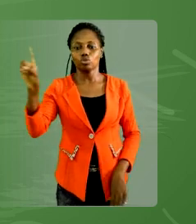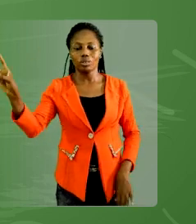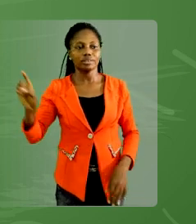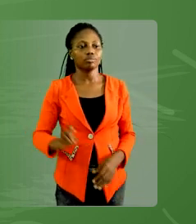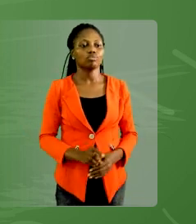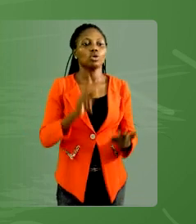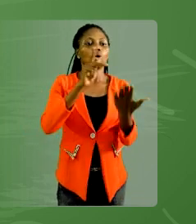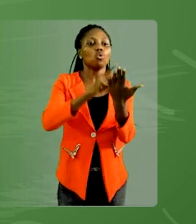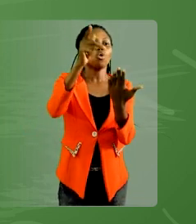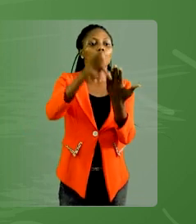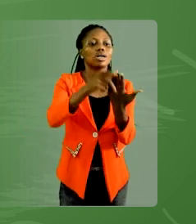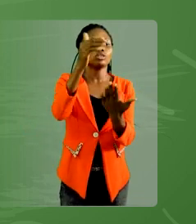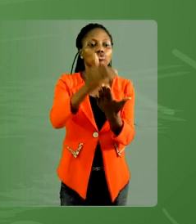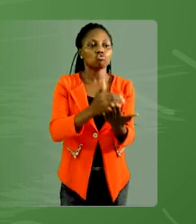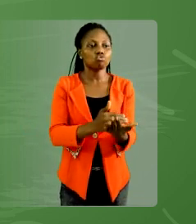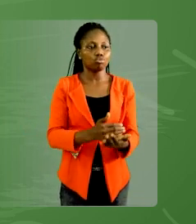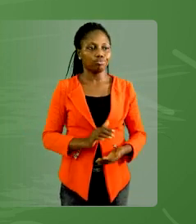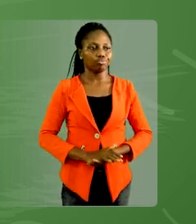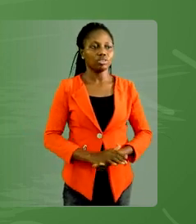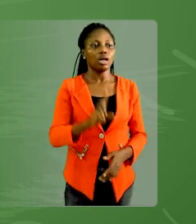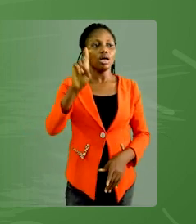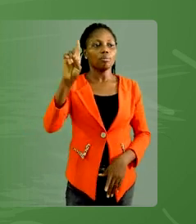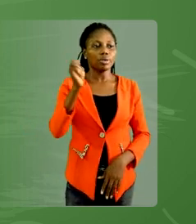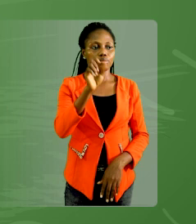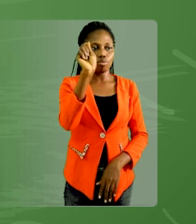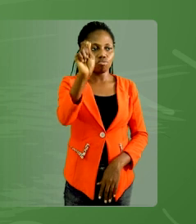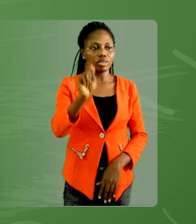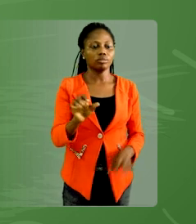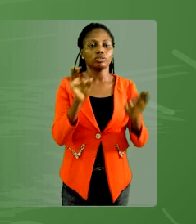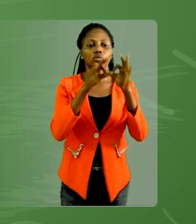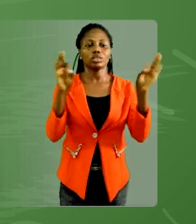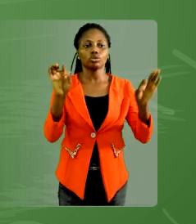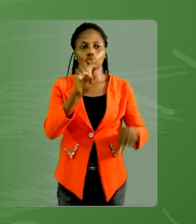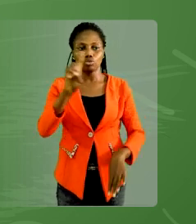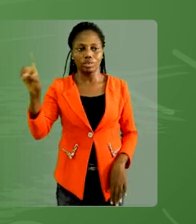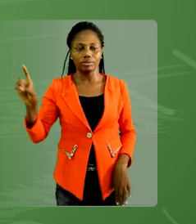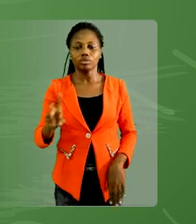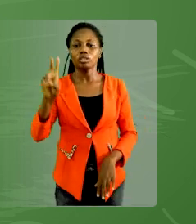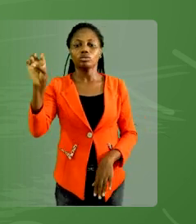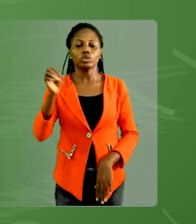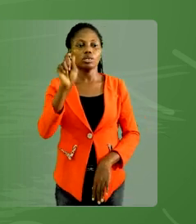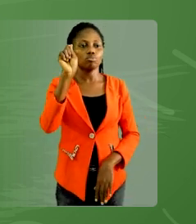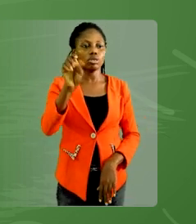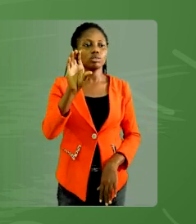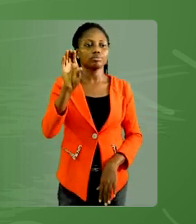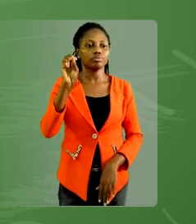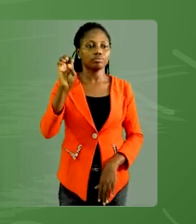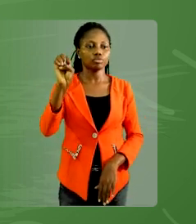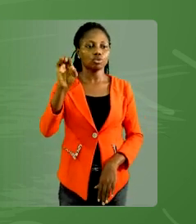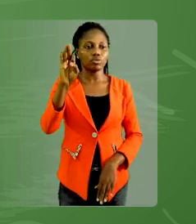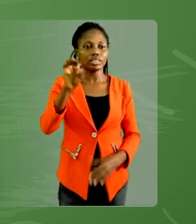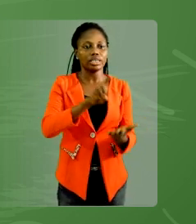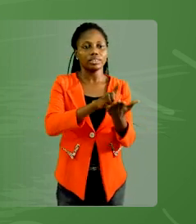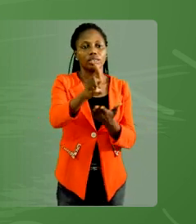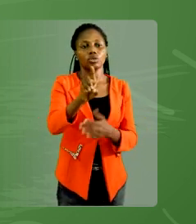suivante. Premier point, équation d'une droite. Deuxième point, coefficient directeur d'une